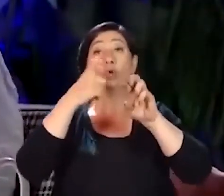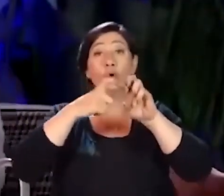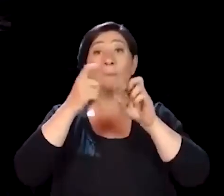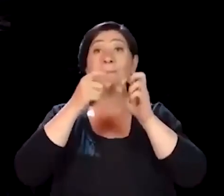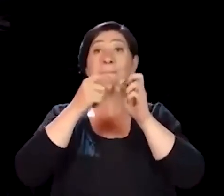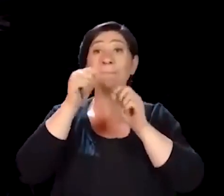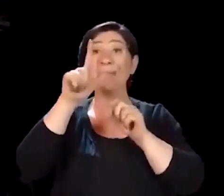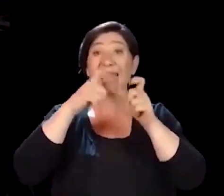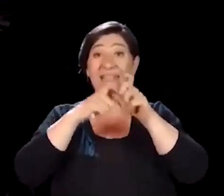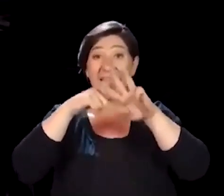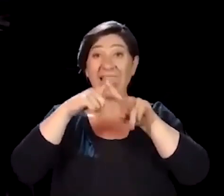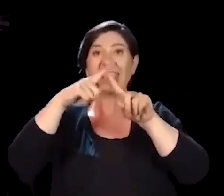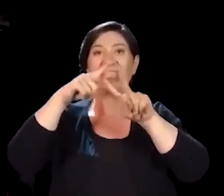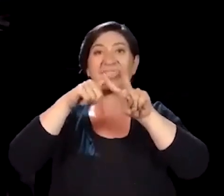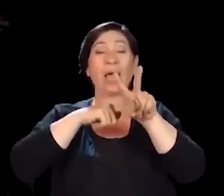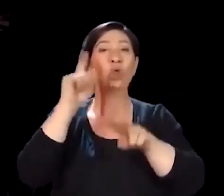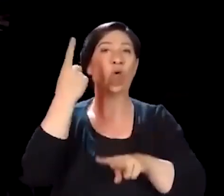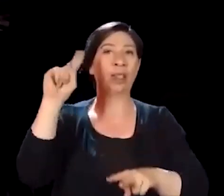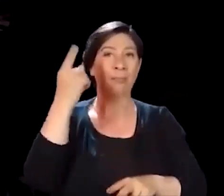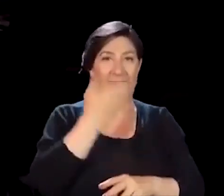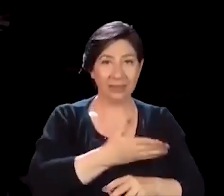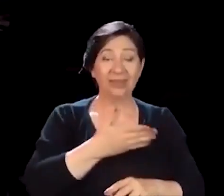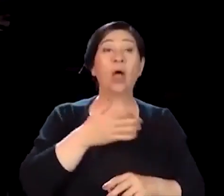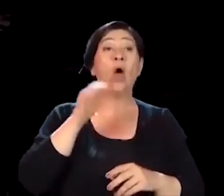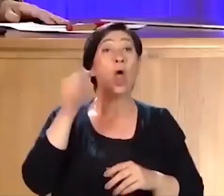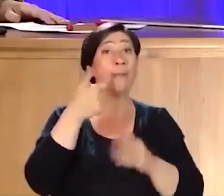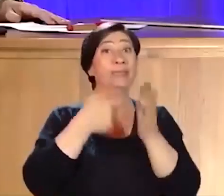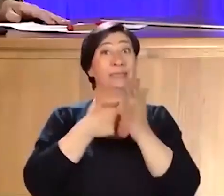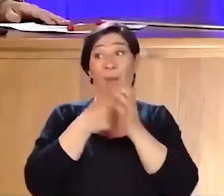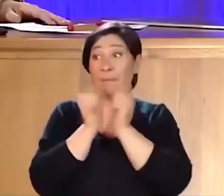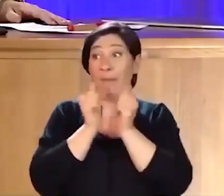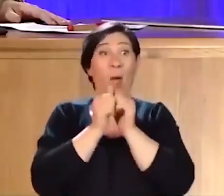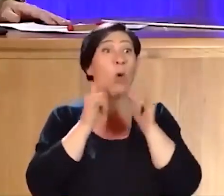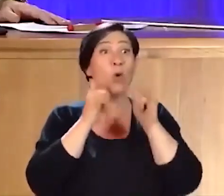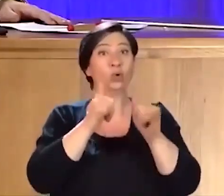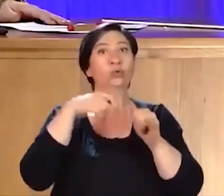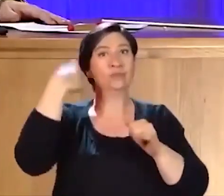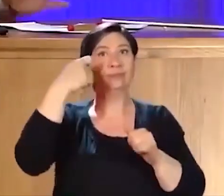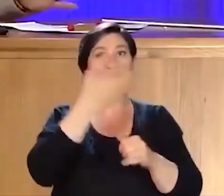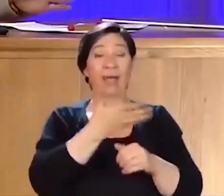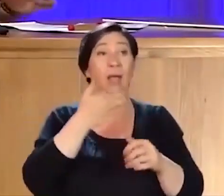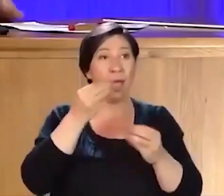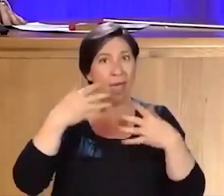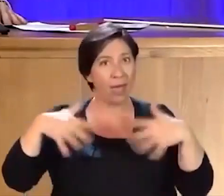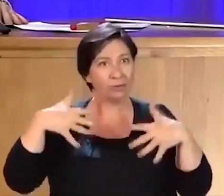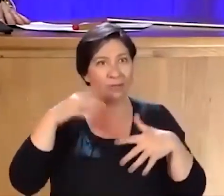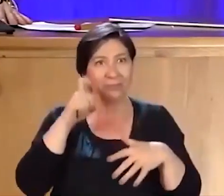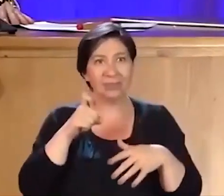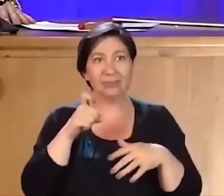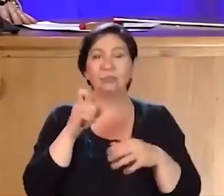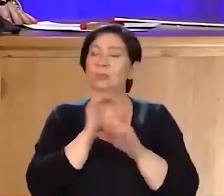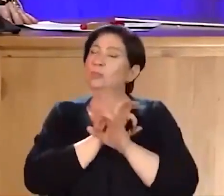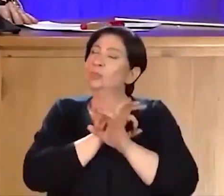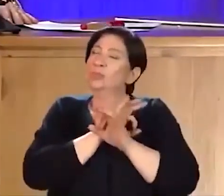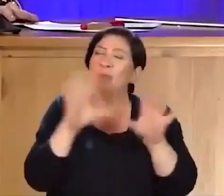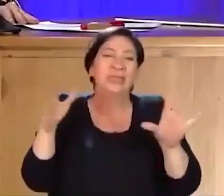Bilgetay yönetmeni ve önemli isimlerle beraber oynuyorsun. Nasıl hissediyorsun kendini? Heyecanlı mısın filmin çıkacak?